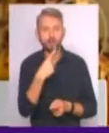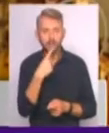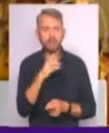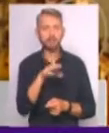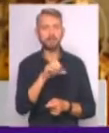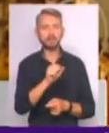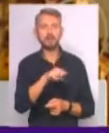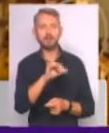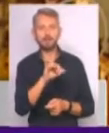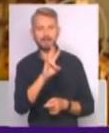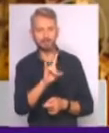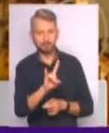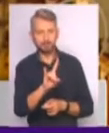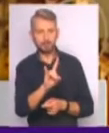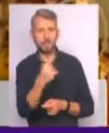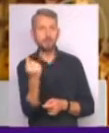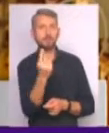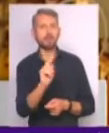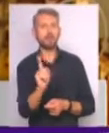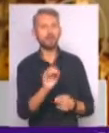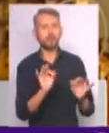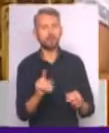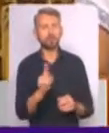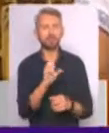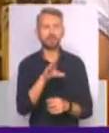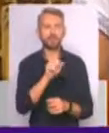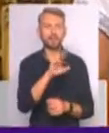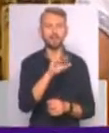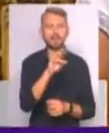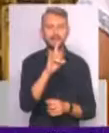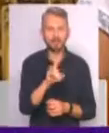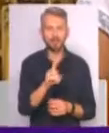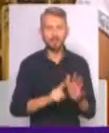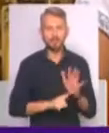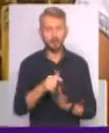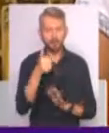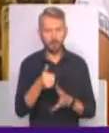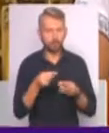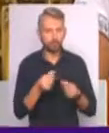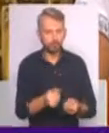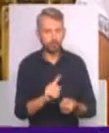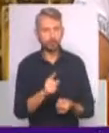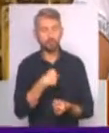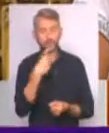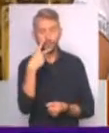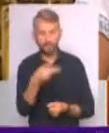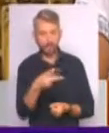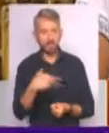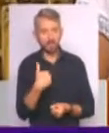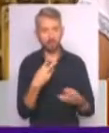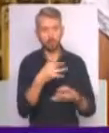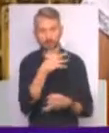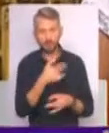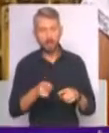статины. Единственный момент, что, конечно, чтобы статины начали хорошо действовать, чтобы мы увидели эффект, нужно время.